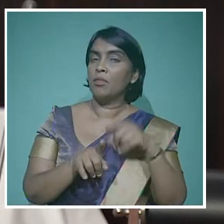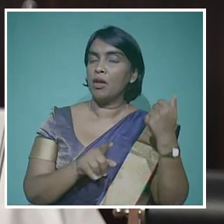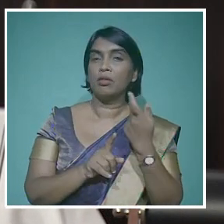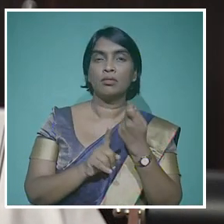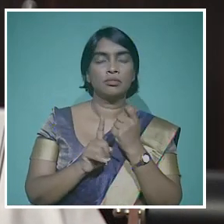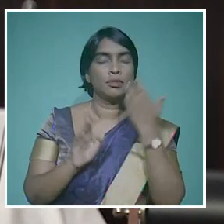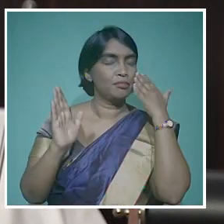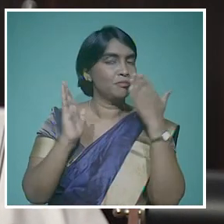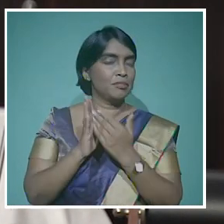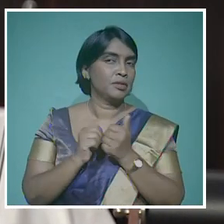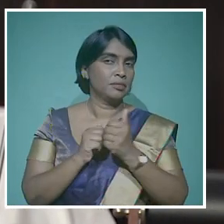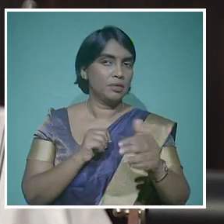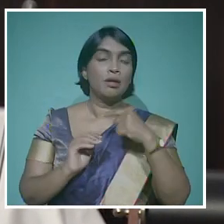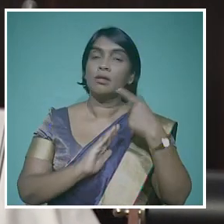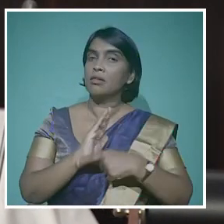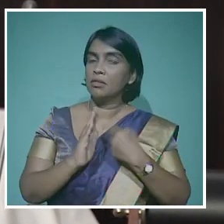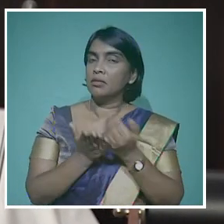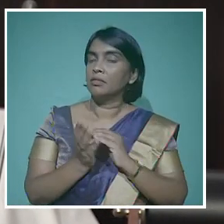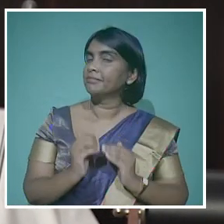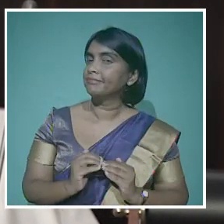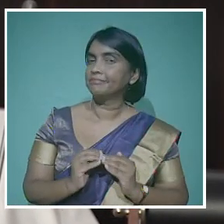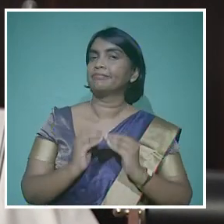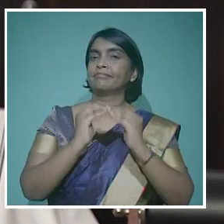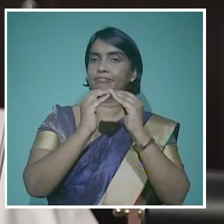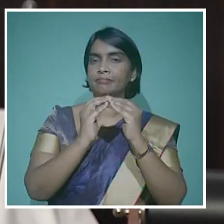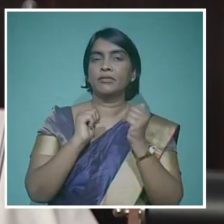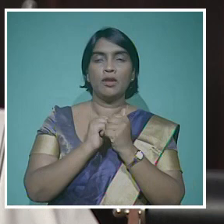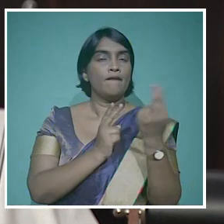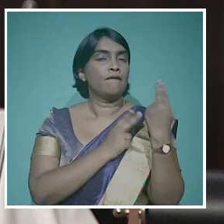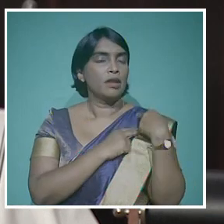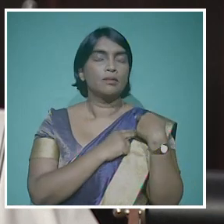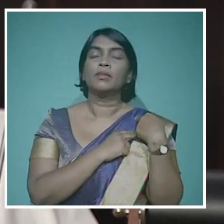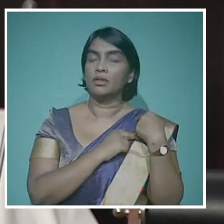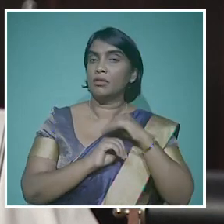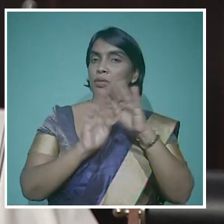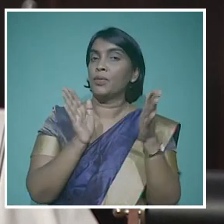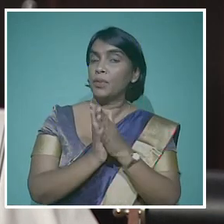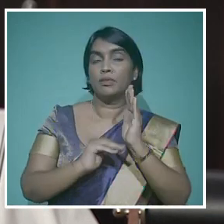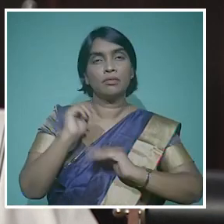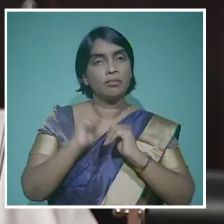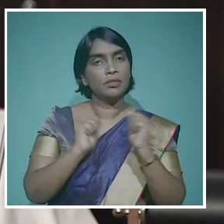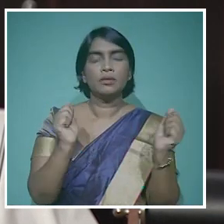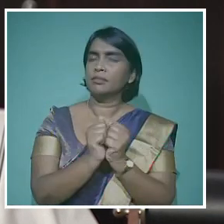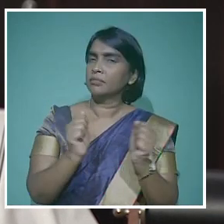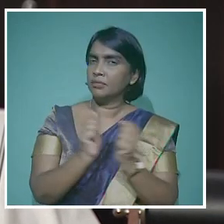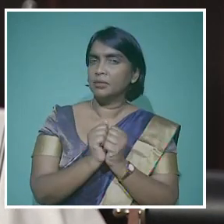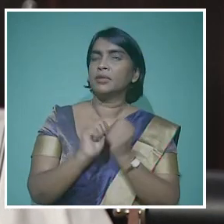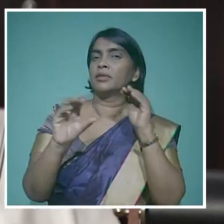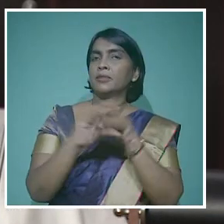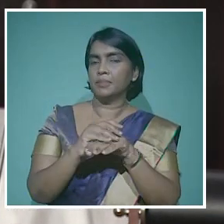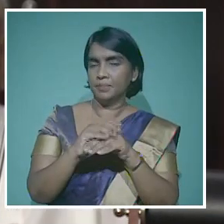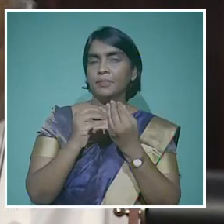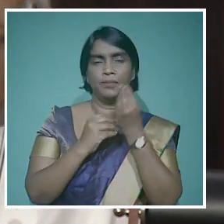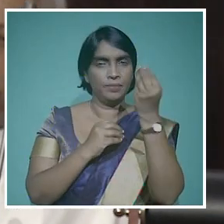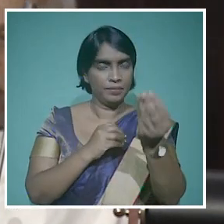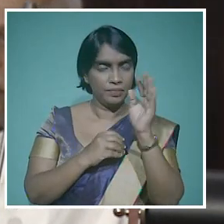ආර්ථික පදනමක් ඔස්සේ රට යලි ඔසවා තැබීමේ වෑයමට ක්‍රියාකාරීව හා ක්‍රියාශීලීව දායකත්වයක්